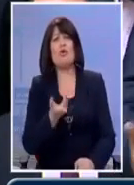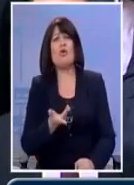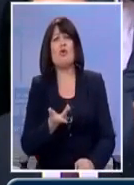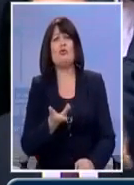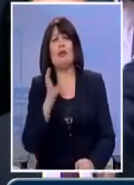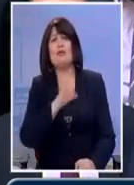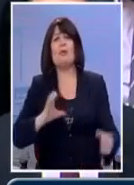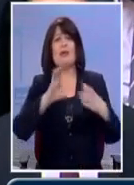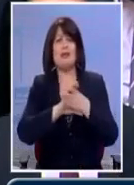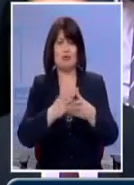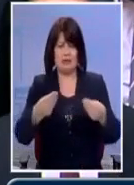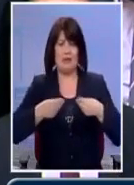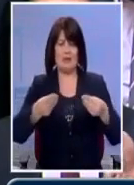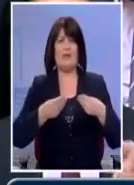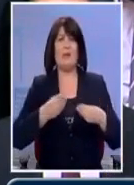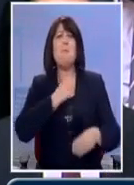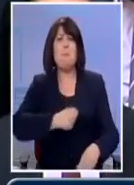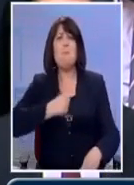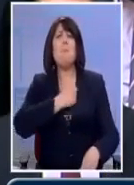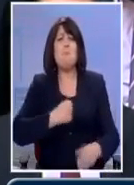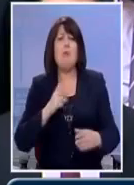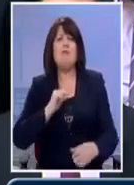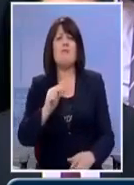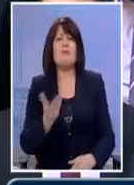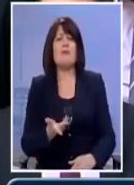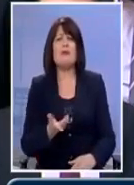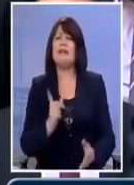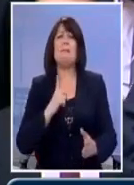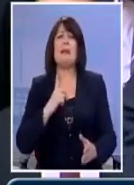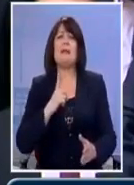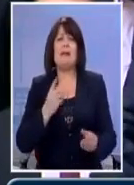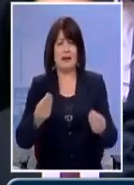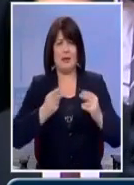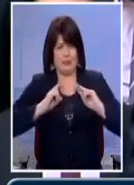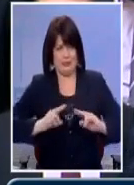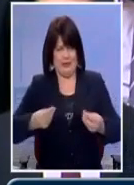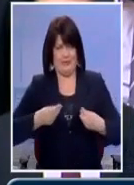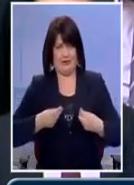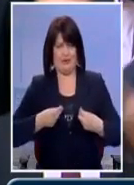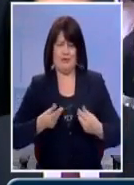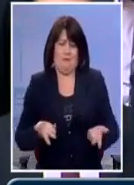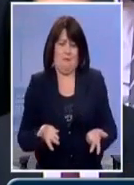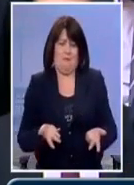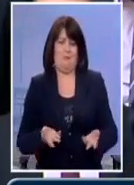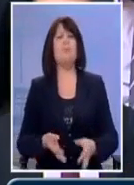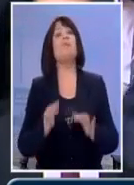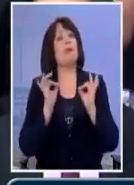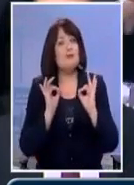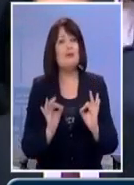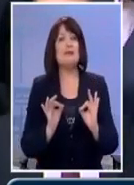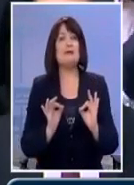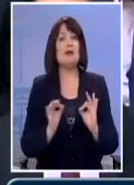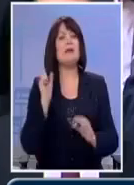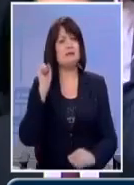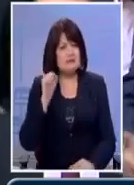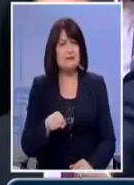από την Ευρωπαϊκή Ένωση δυσάρεστο είναι. Θα ερχόταν τώρα κάτι ευχάριστο? Και ασφαλώς